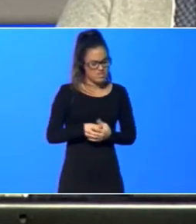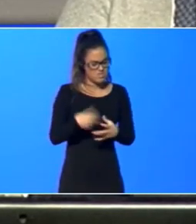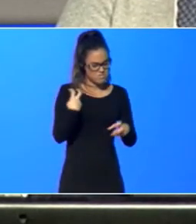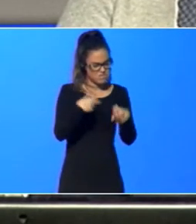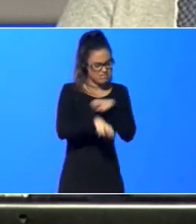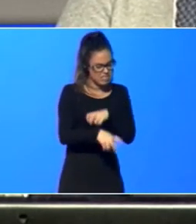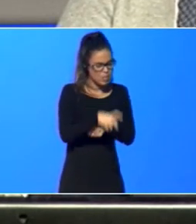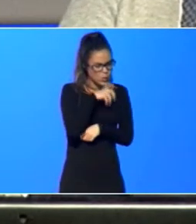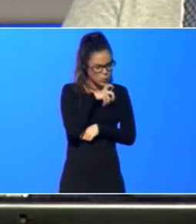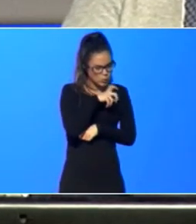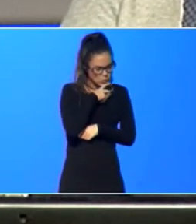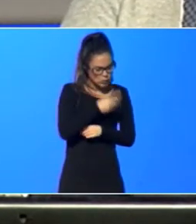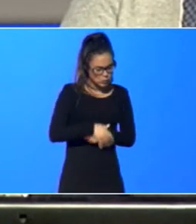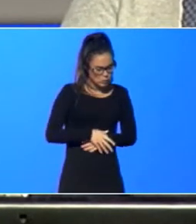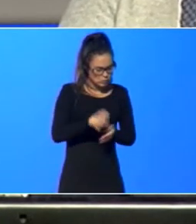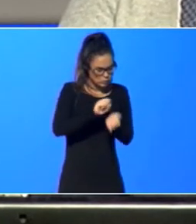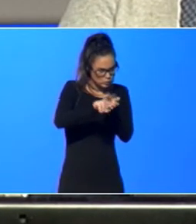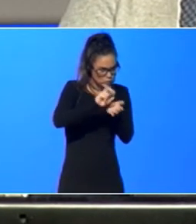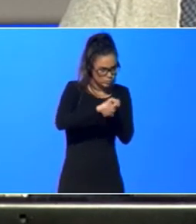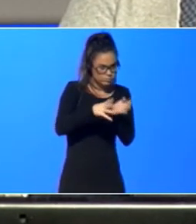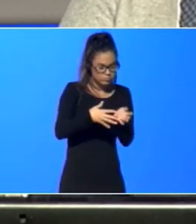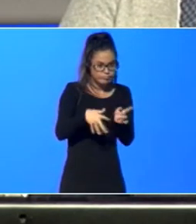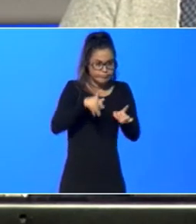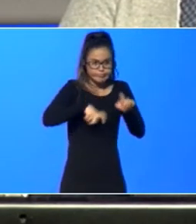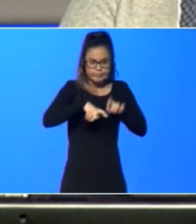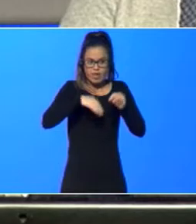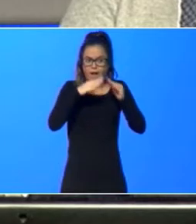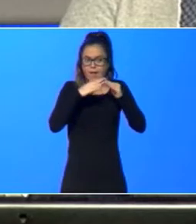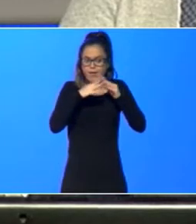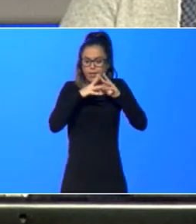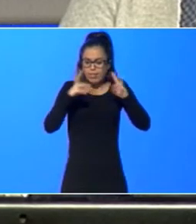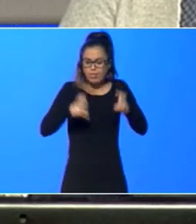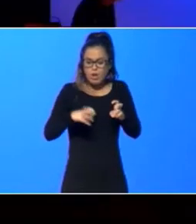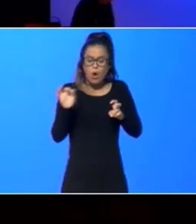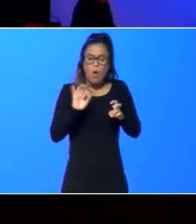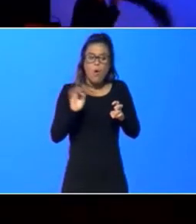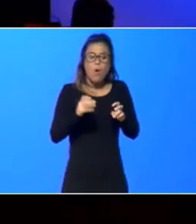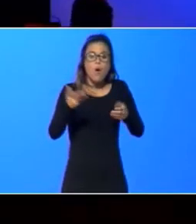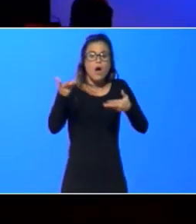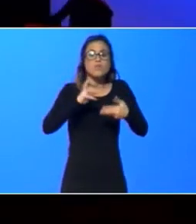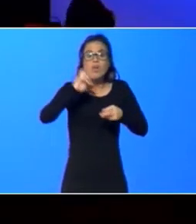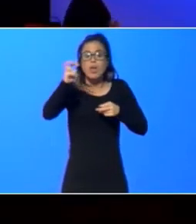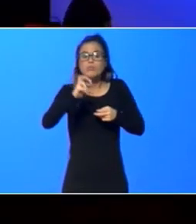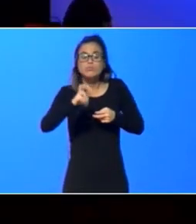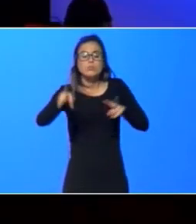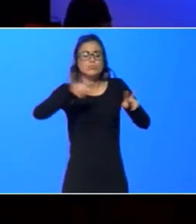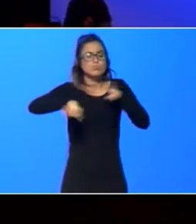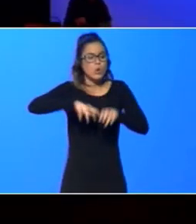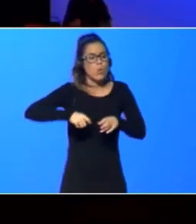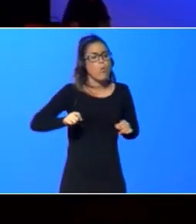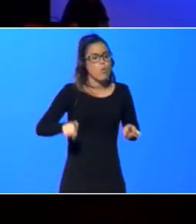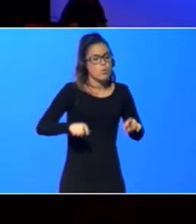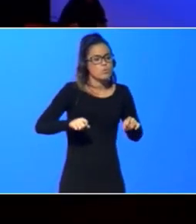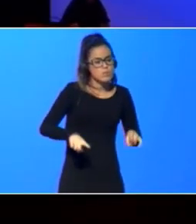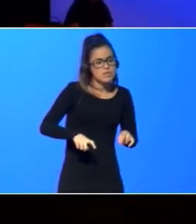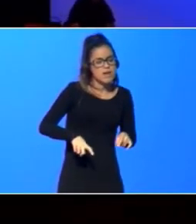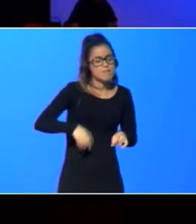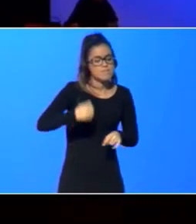ba. Erabaki alduzu, etxera gueltatzea, edo laguntza topatea. Gurpila, bastoia, besteen